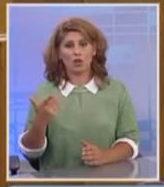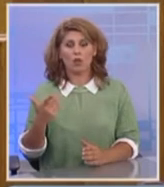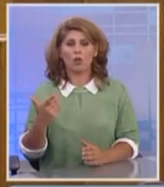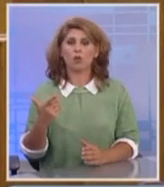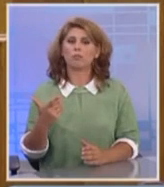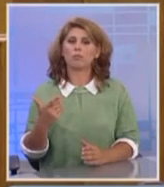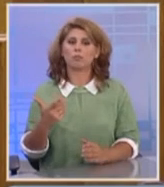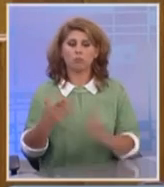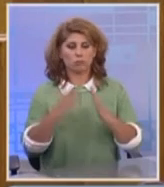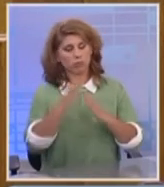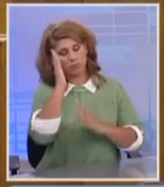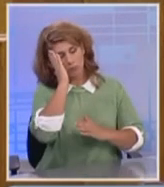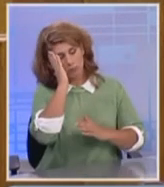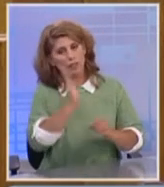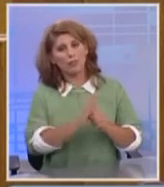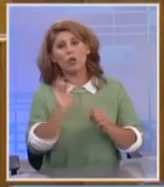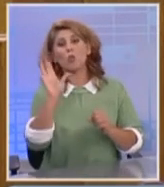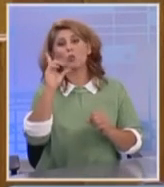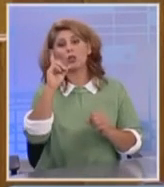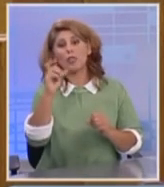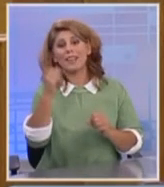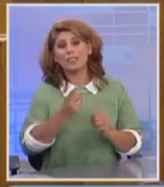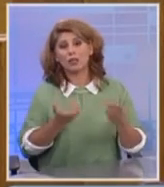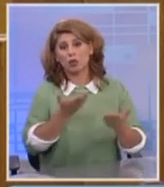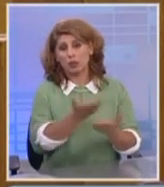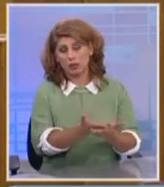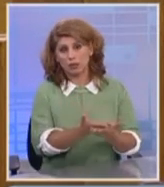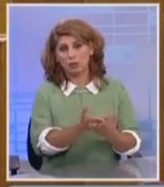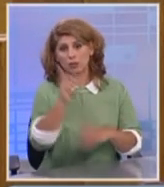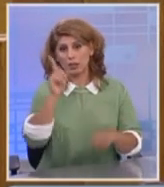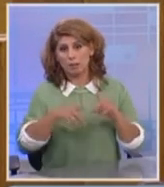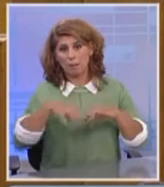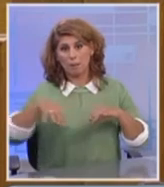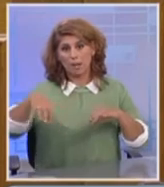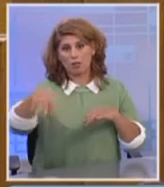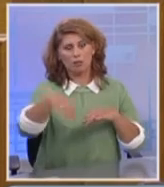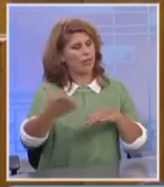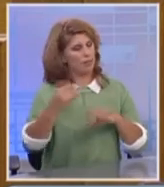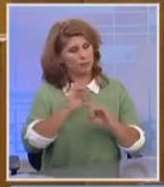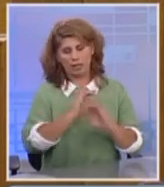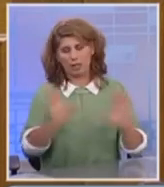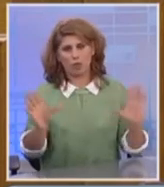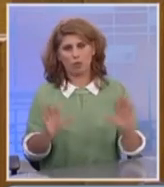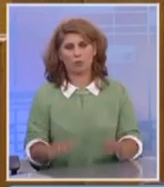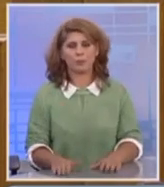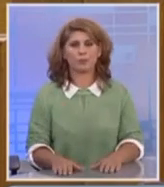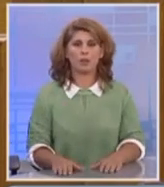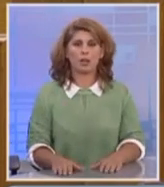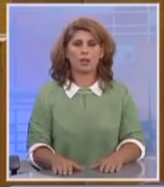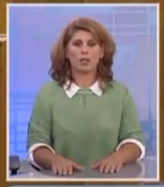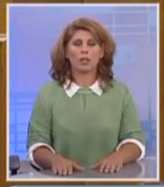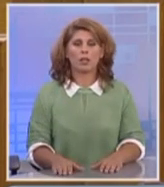δεν επαρκούν ούτε για το 10% των αιτήσεων, σε κάποιες περιοχές μάλιστα δεν υπάρχουν καθόλου. Οι